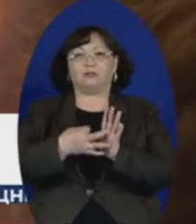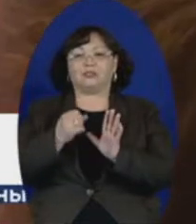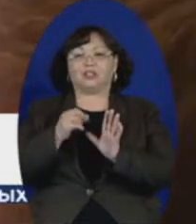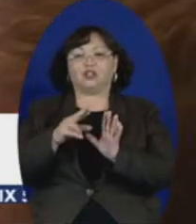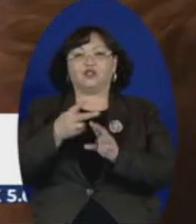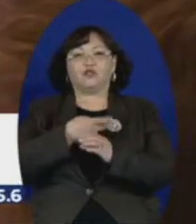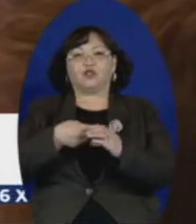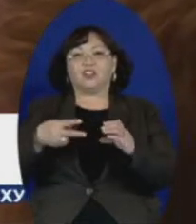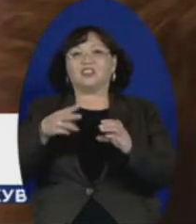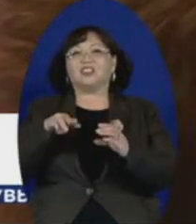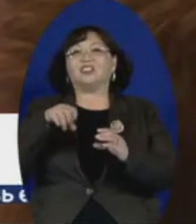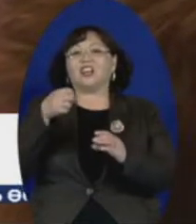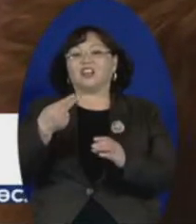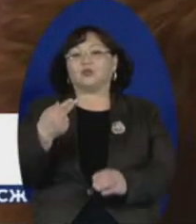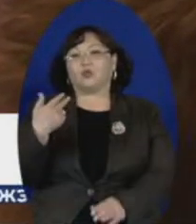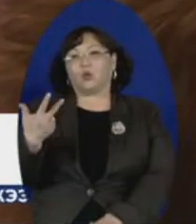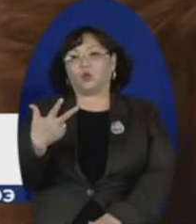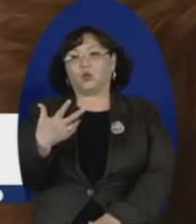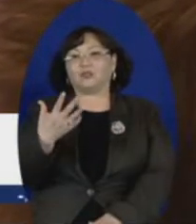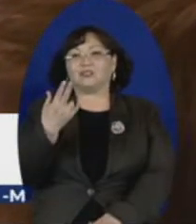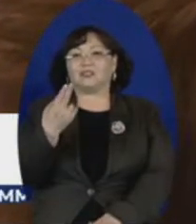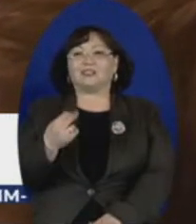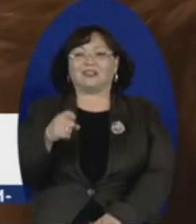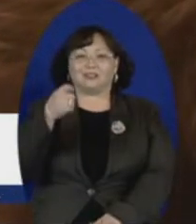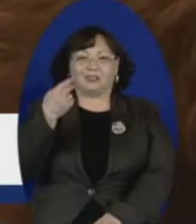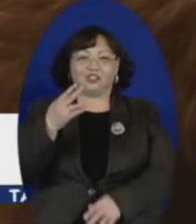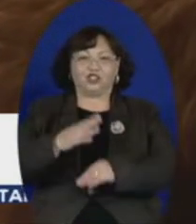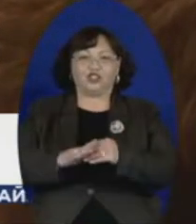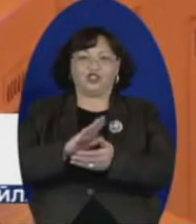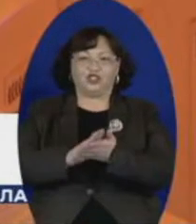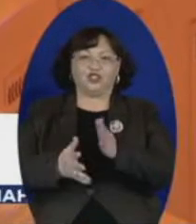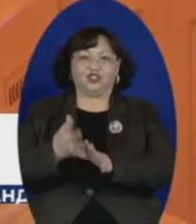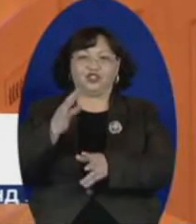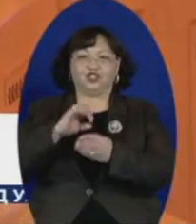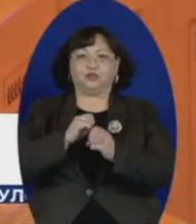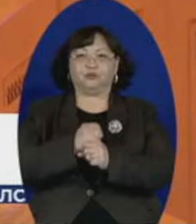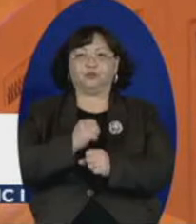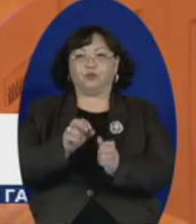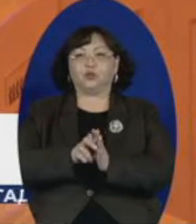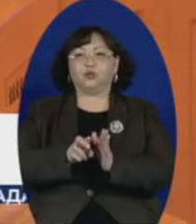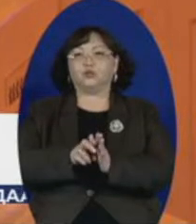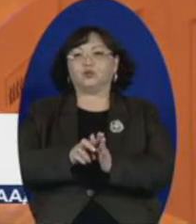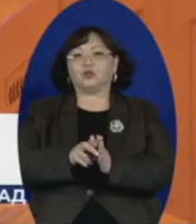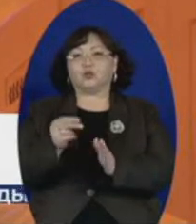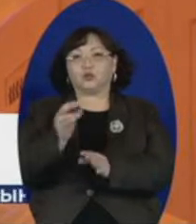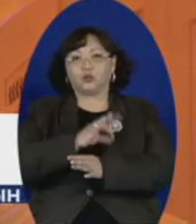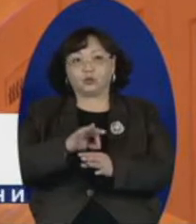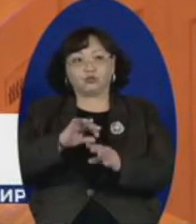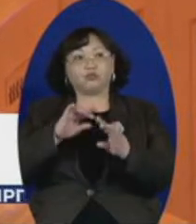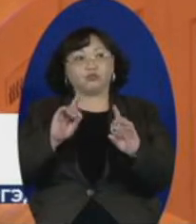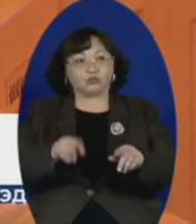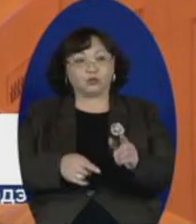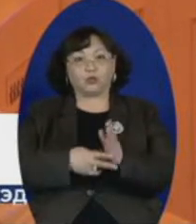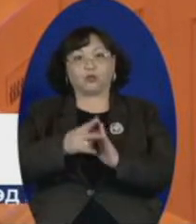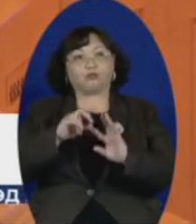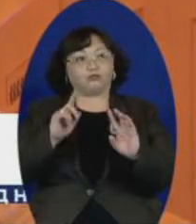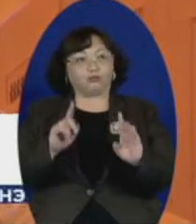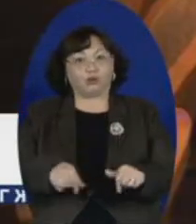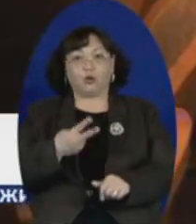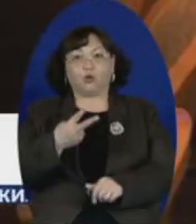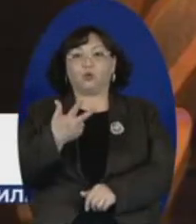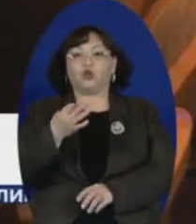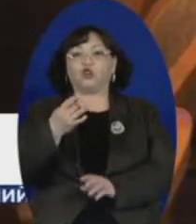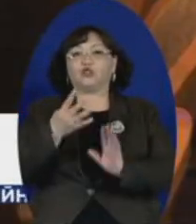3 цэклэн станцыг шинжлэх боломжтой. Зураг төсөл үнэлгээн дээр санал нэгдвэл 2023 оны 9-р сараас ажил